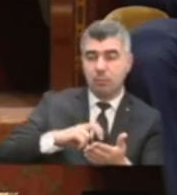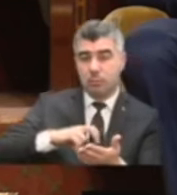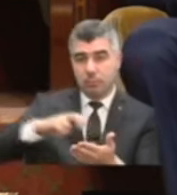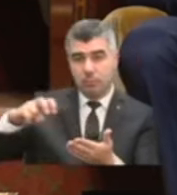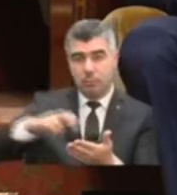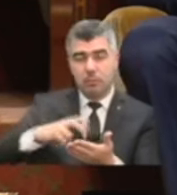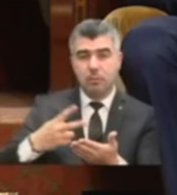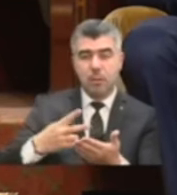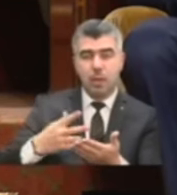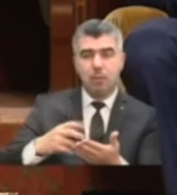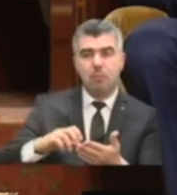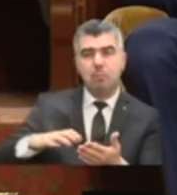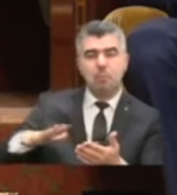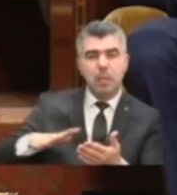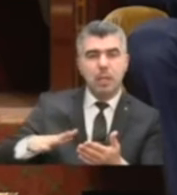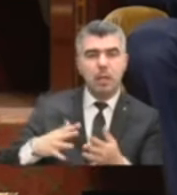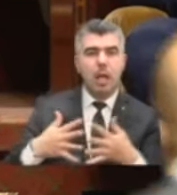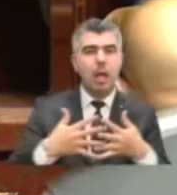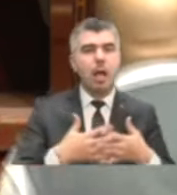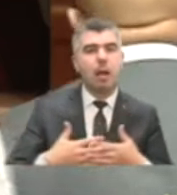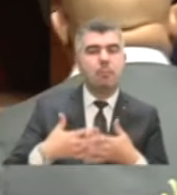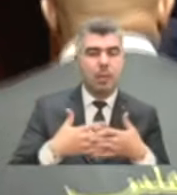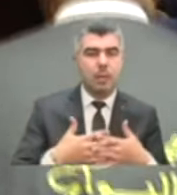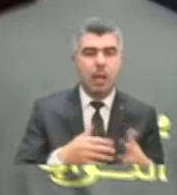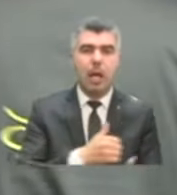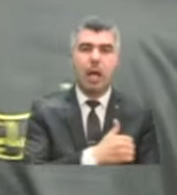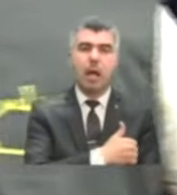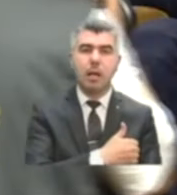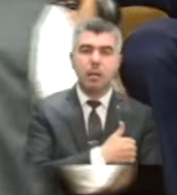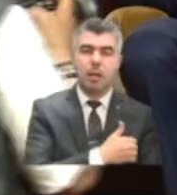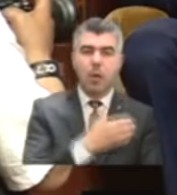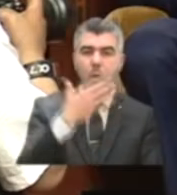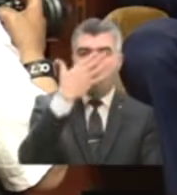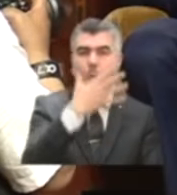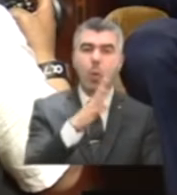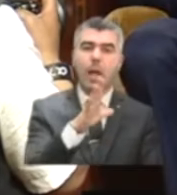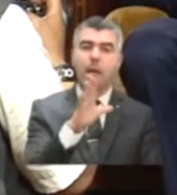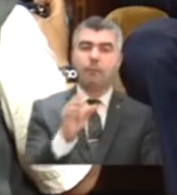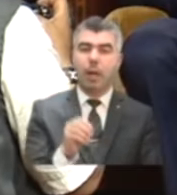من بعض المدن مثلا الأمريكية وكندية وبعض الدول الإفريقية